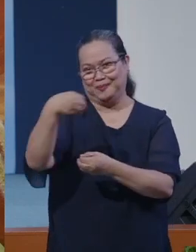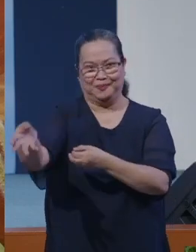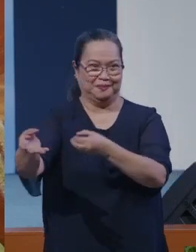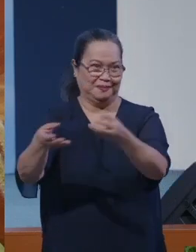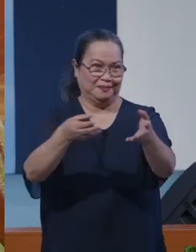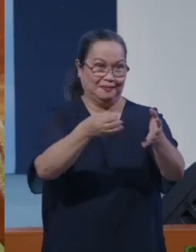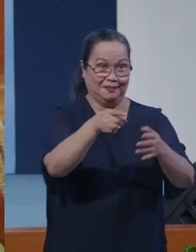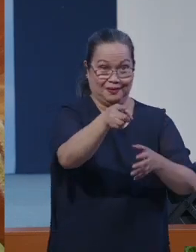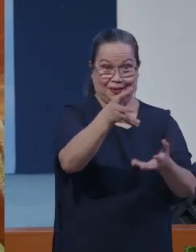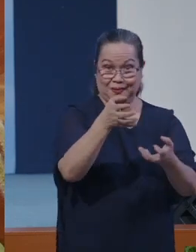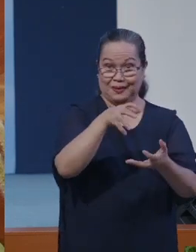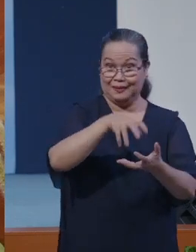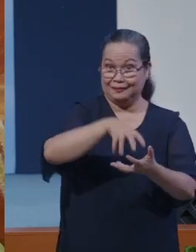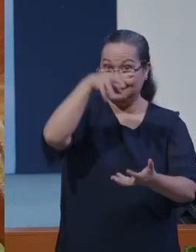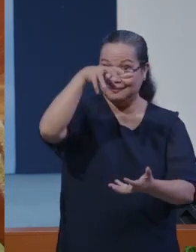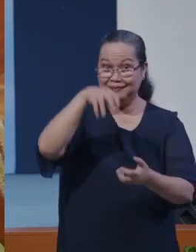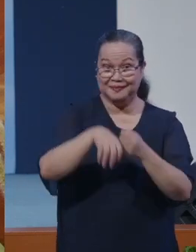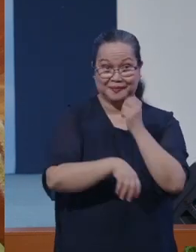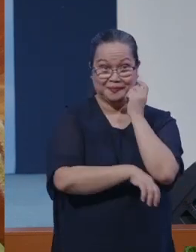Gusto niyo yung yumaman?